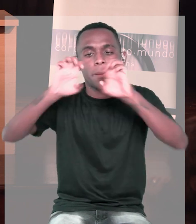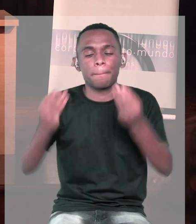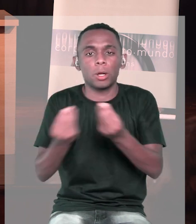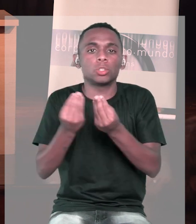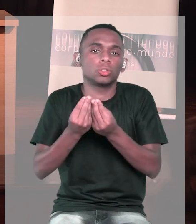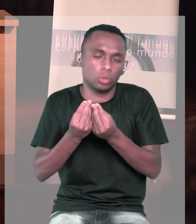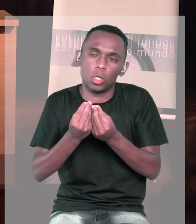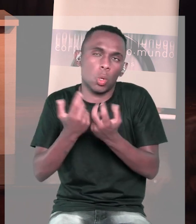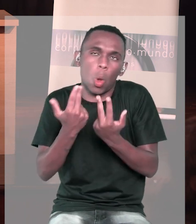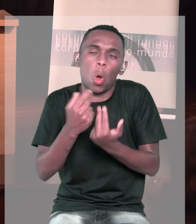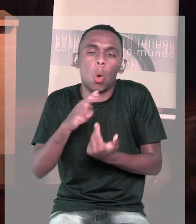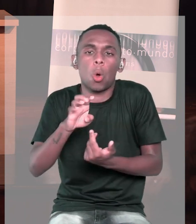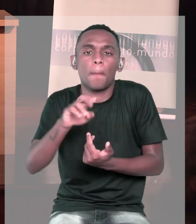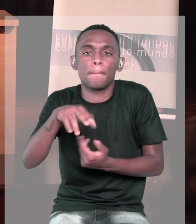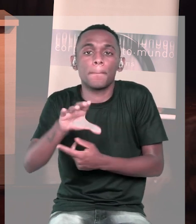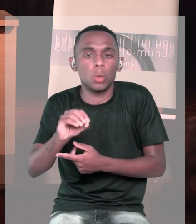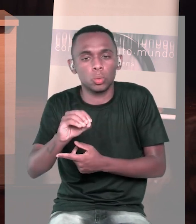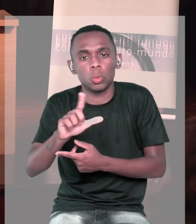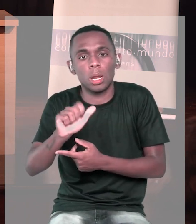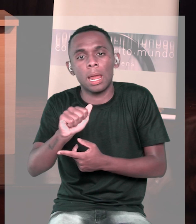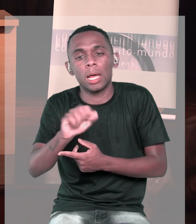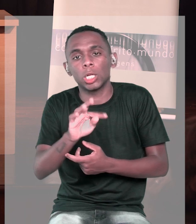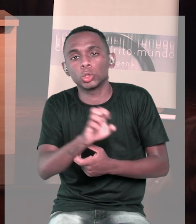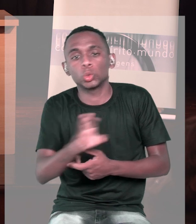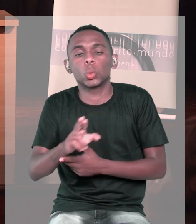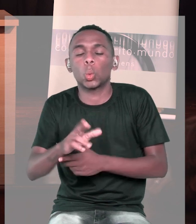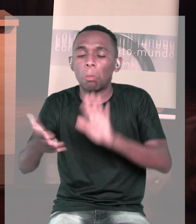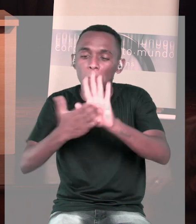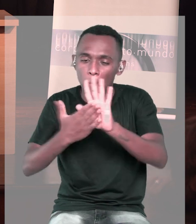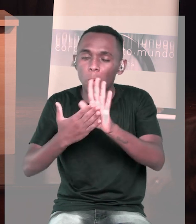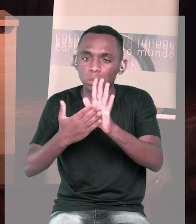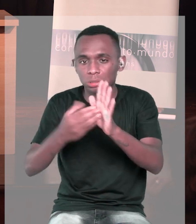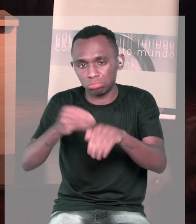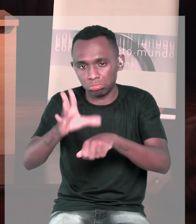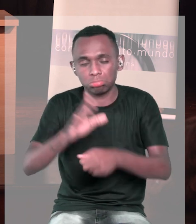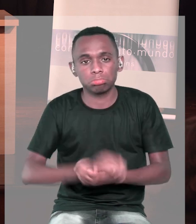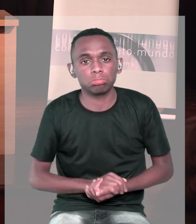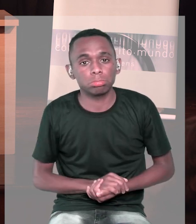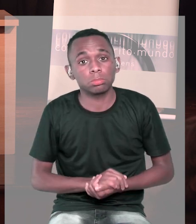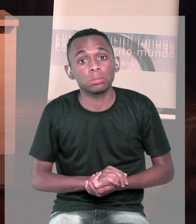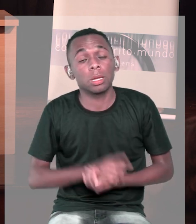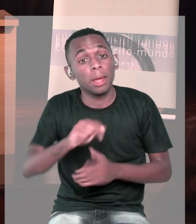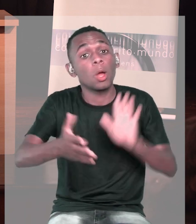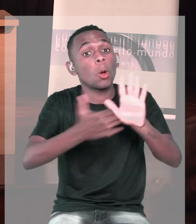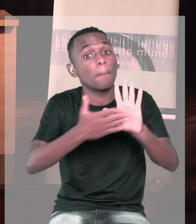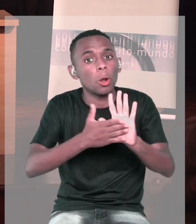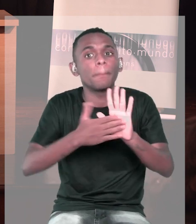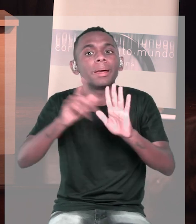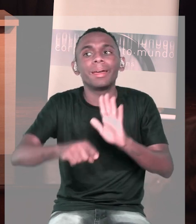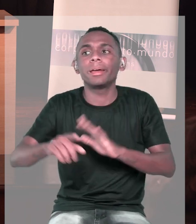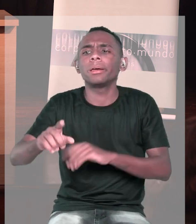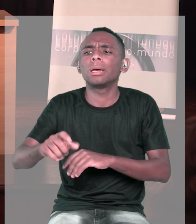proposta de Bruno Latour, qui vont être de reconnaître des droits aux non-humains que é a proposta de dar direito